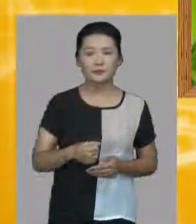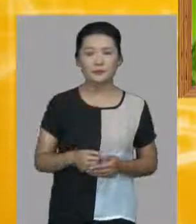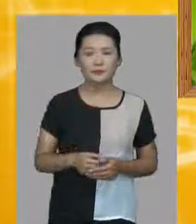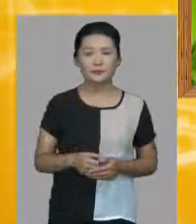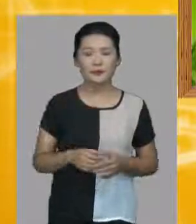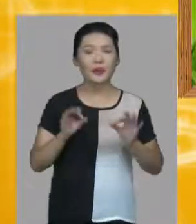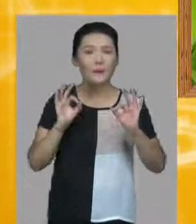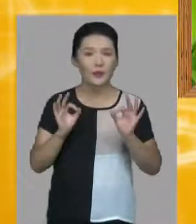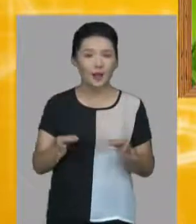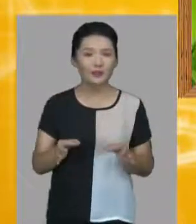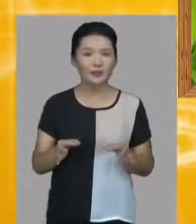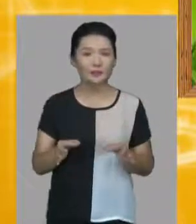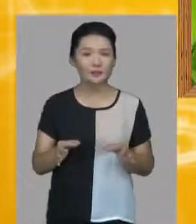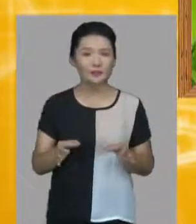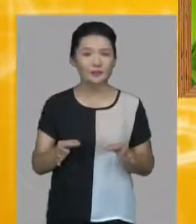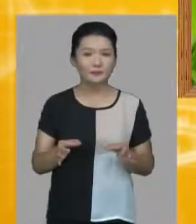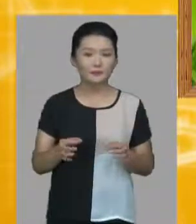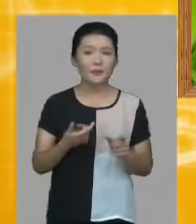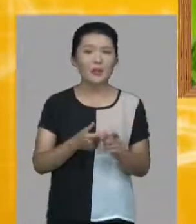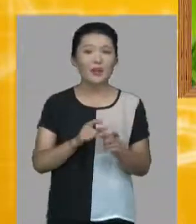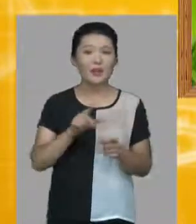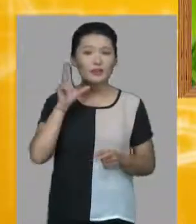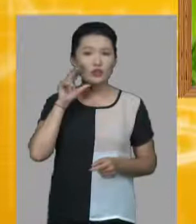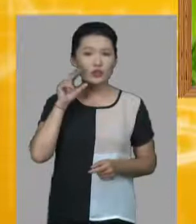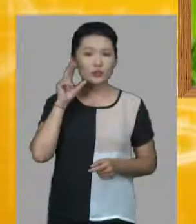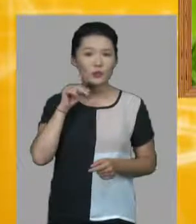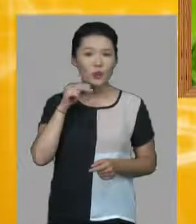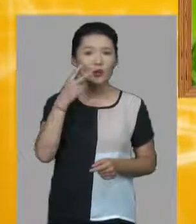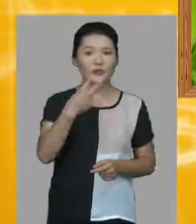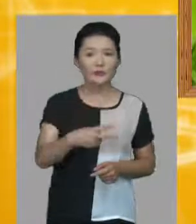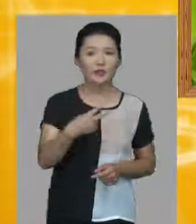25, 25. Правильно, это число